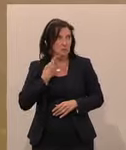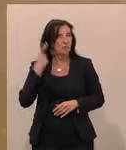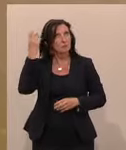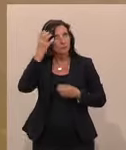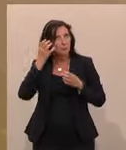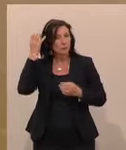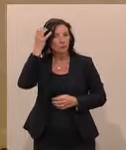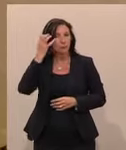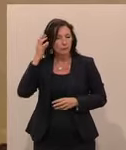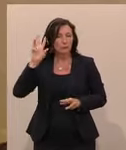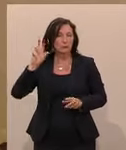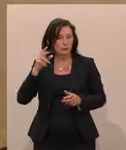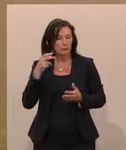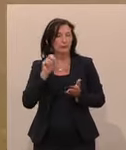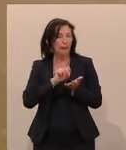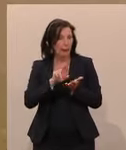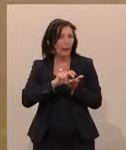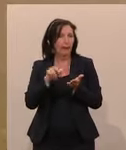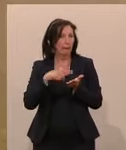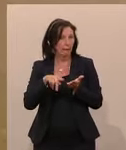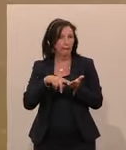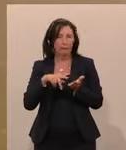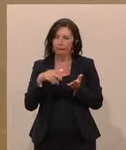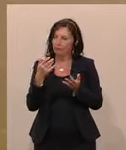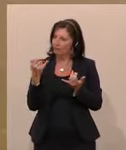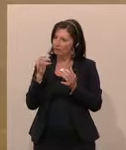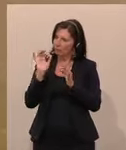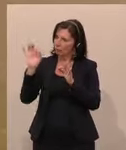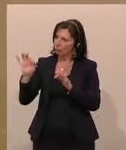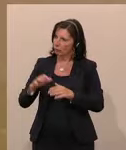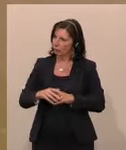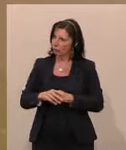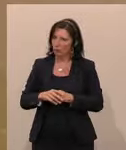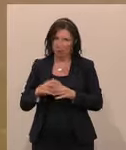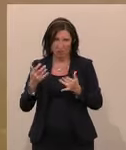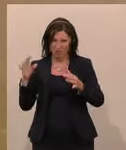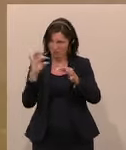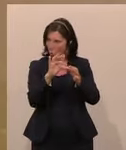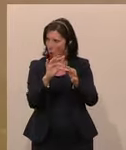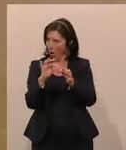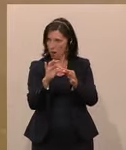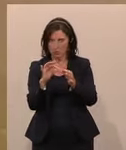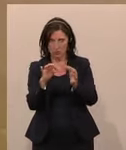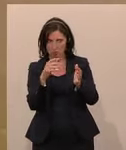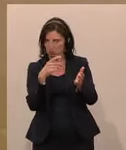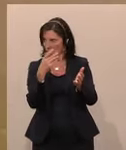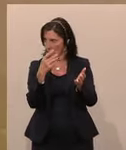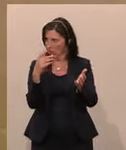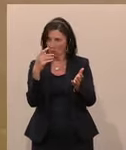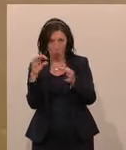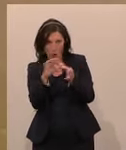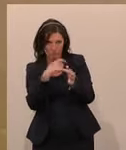Tagen, auch im Zusammenhang mit dem Rattengedicht. Wie geht es Ihnen damit, dass Sie in einer Koalition sind mit einer Partei, die